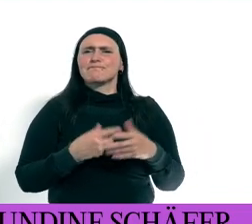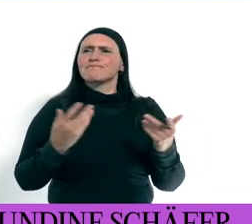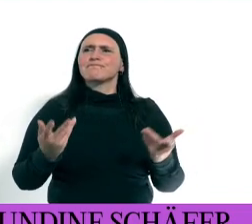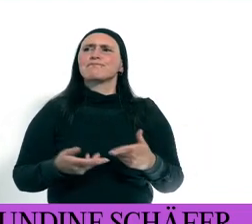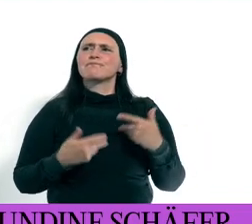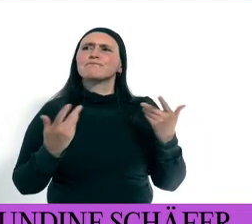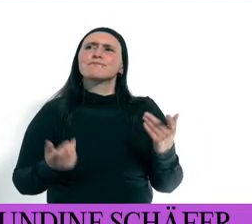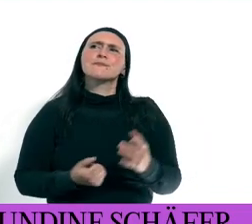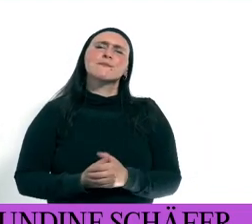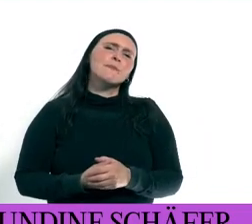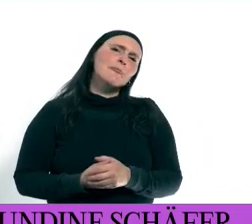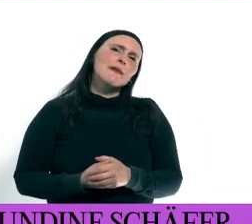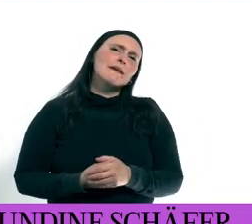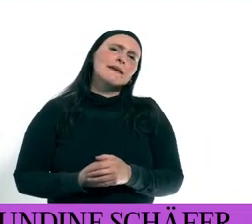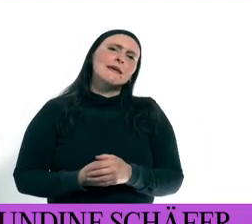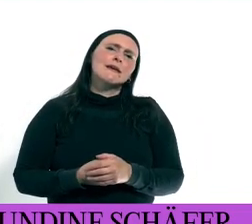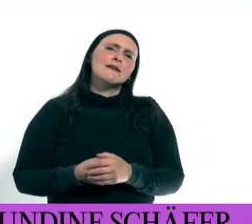Zusammenkommens.